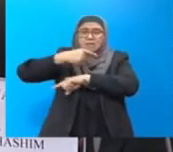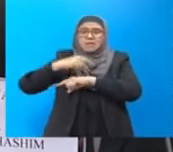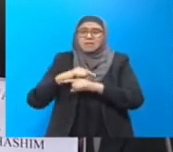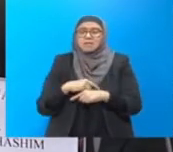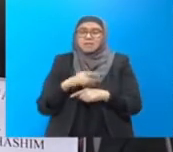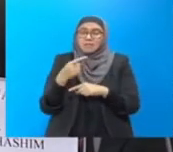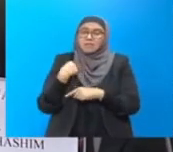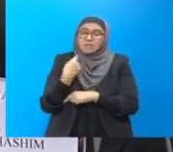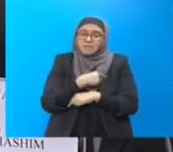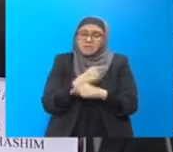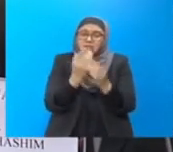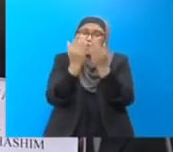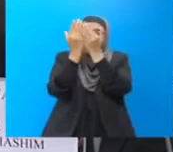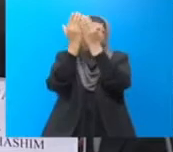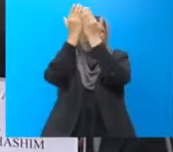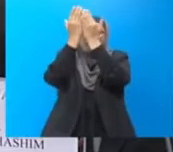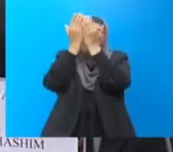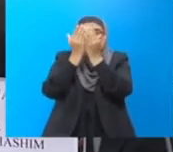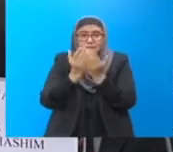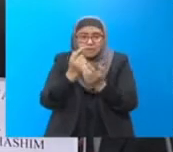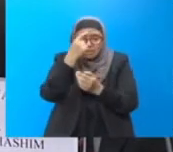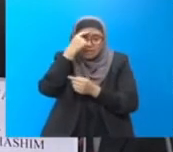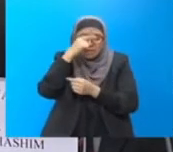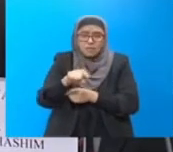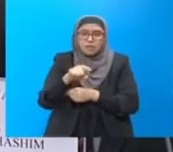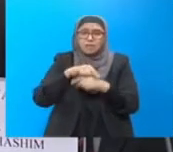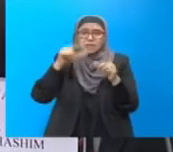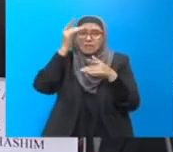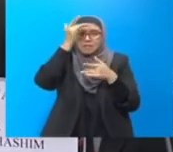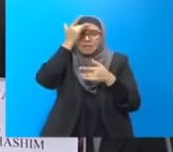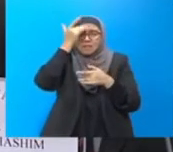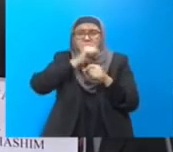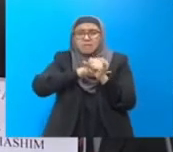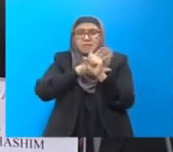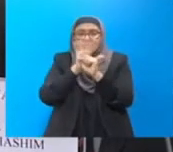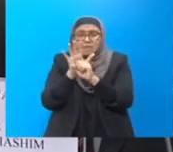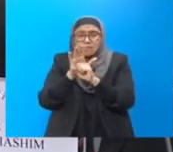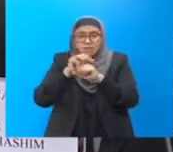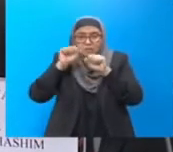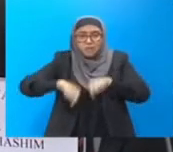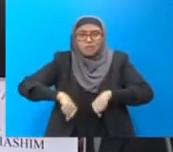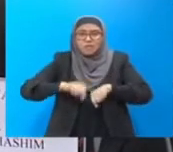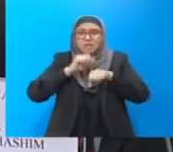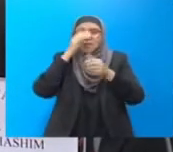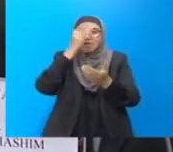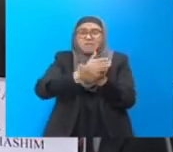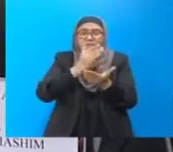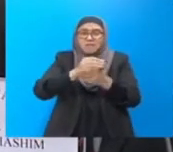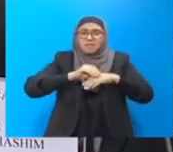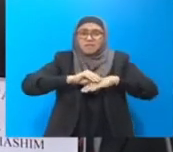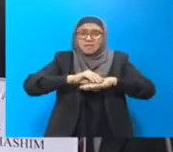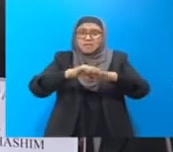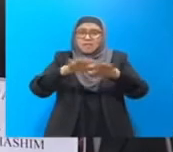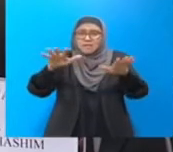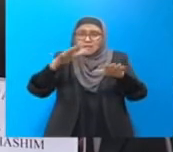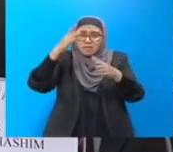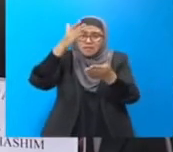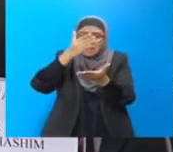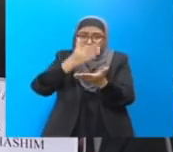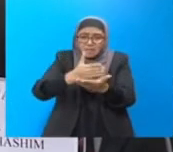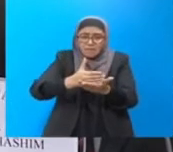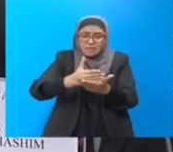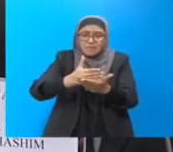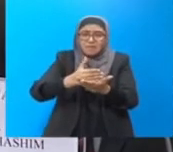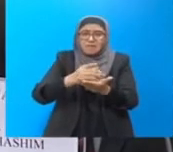Allah Subhanahu Wa Ta'ala agar wabah ini dapat dihentikan Bukan saja di Malaysia malahan di seluruh dunia